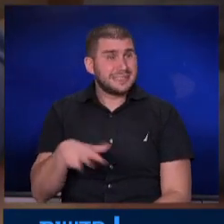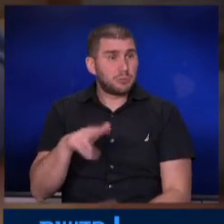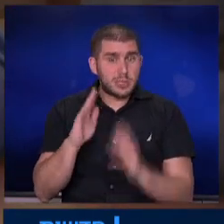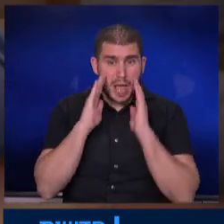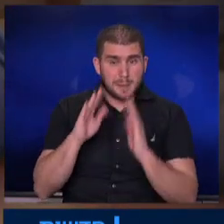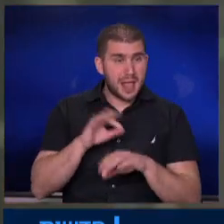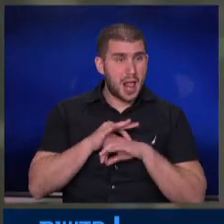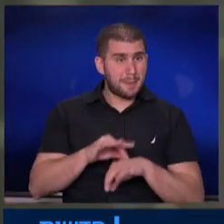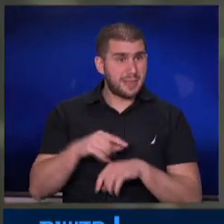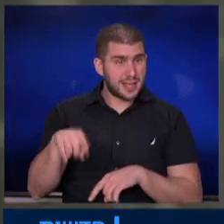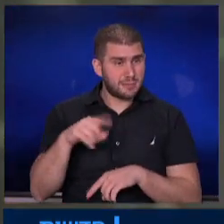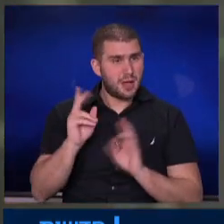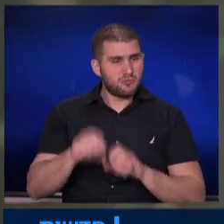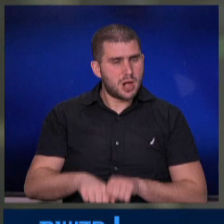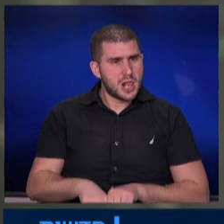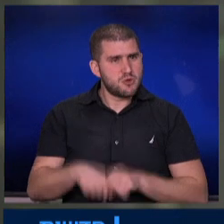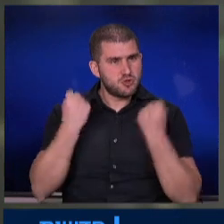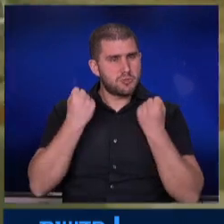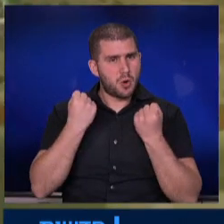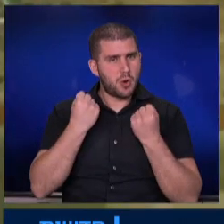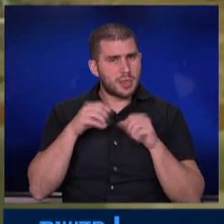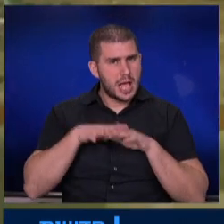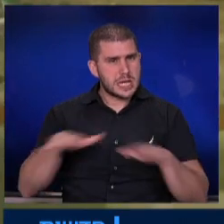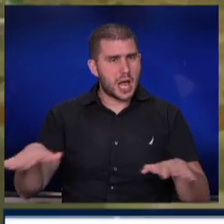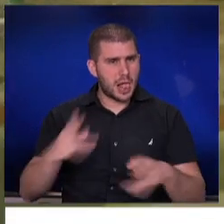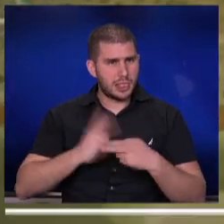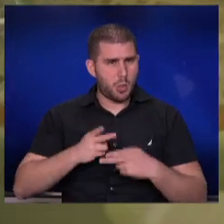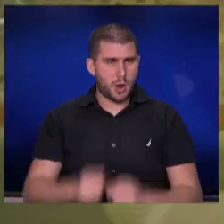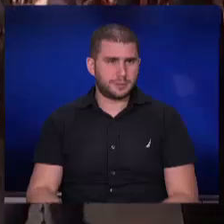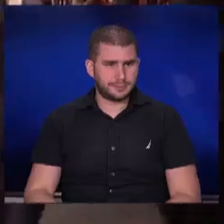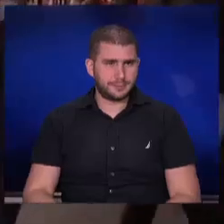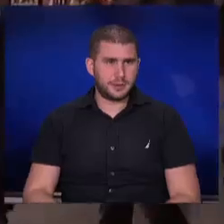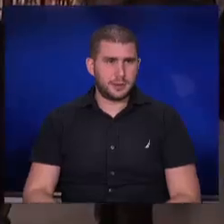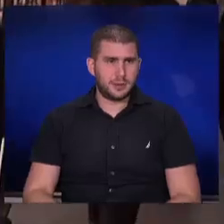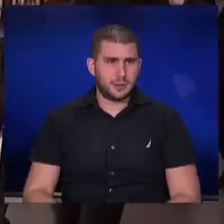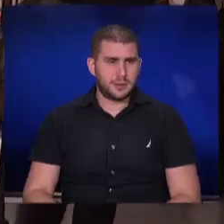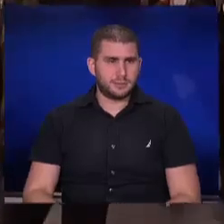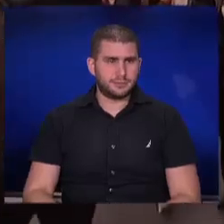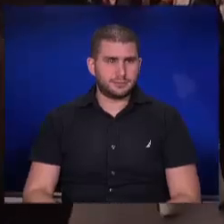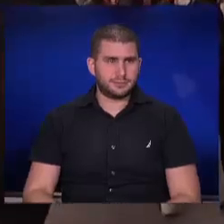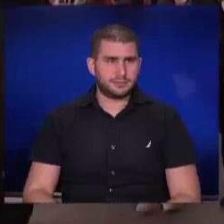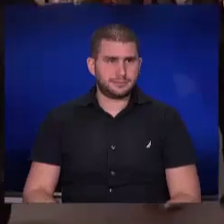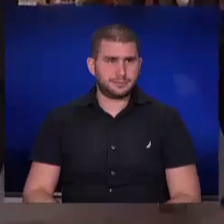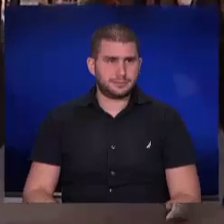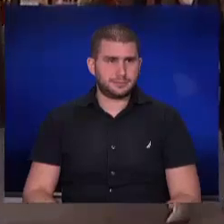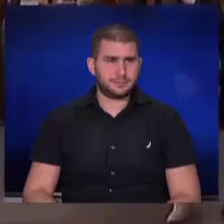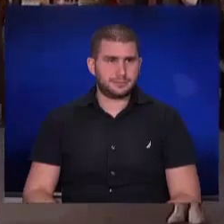יאמין למנהיגים שלו, נוכל לשבור את הגל הזה. אנטוניה ימין, ברלין.